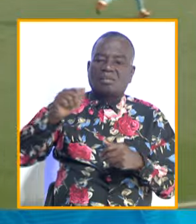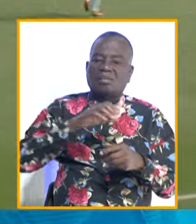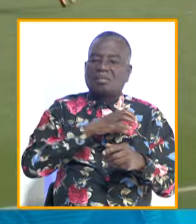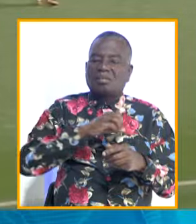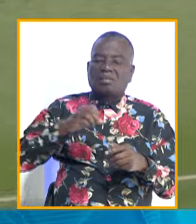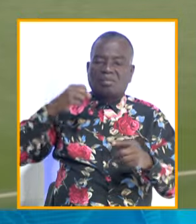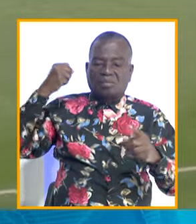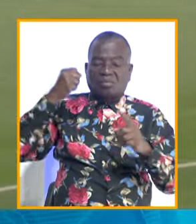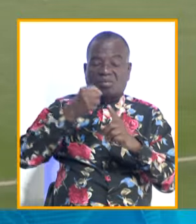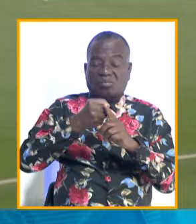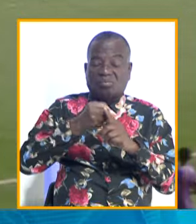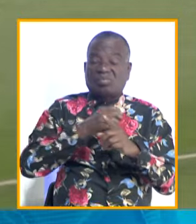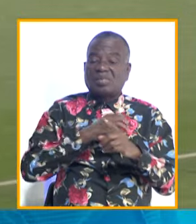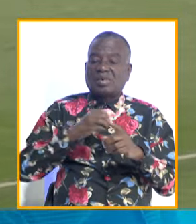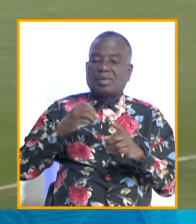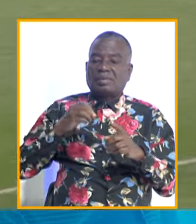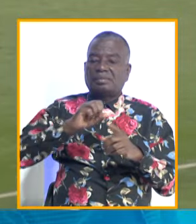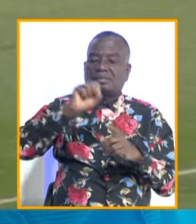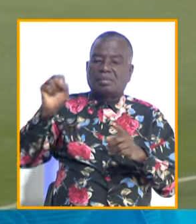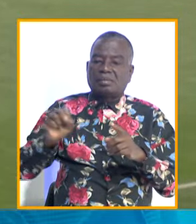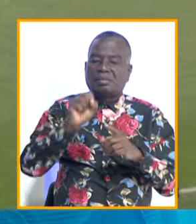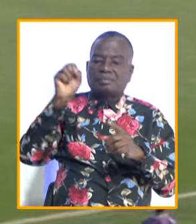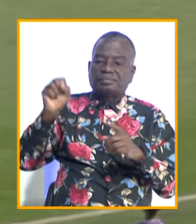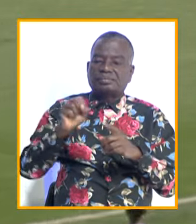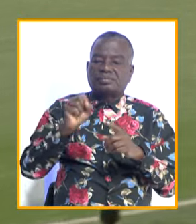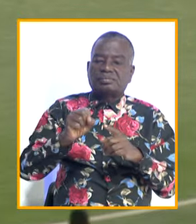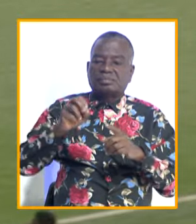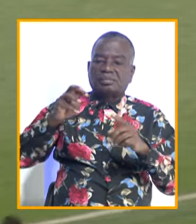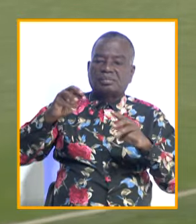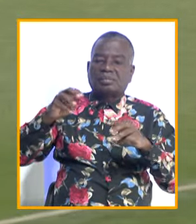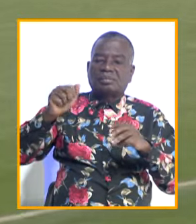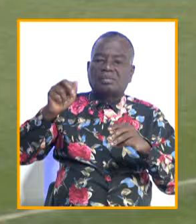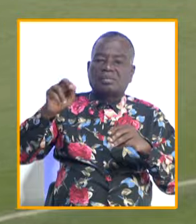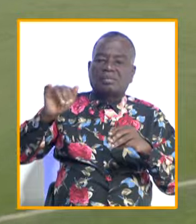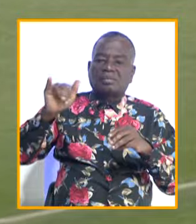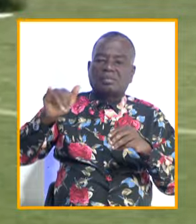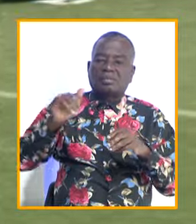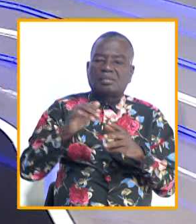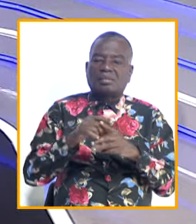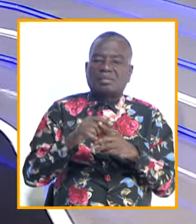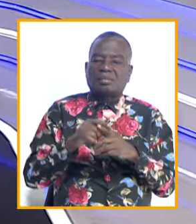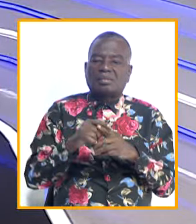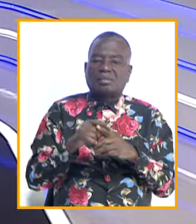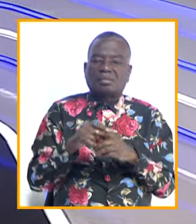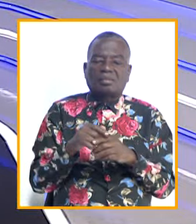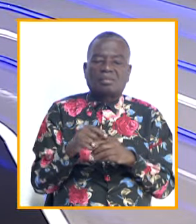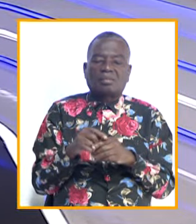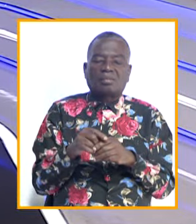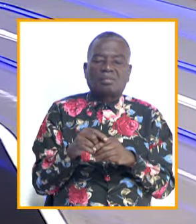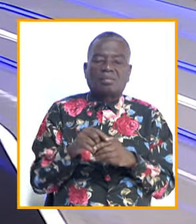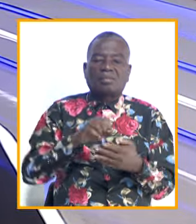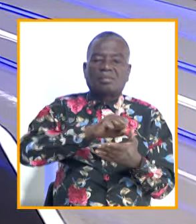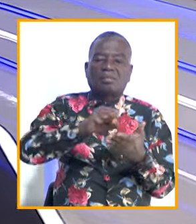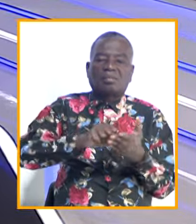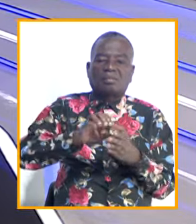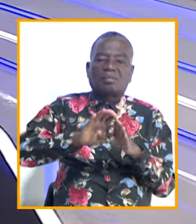Zoma FC, Lise de Sassandra, samedi au stade Robert Champrou de Makouri, sur le coup des 18h. Voilà, la saison qui s'ouvre